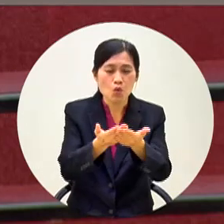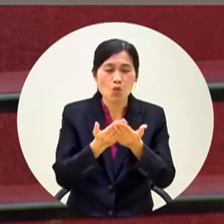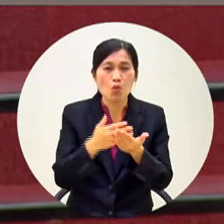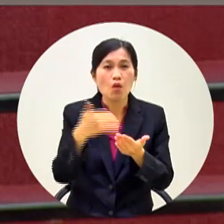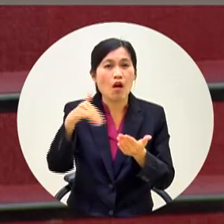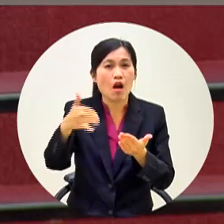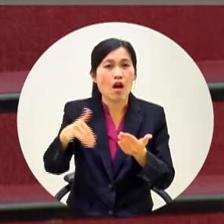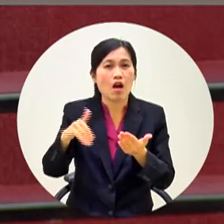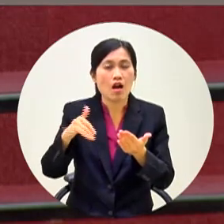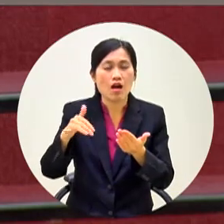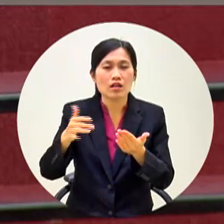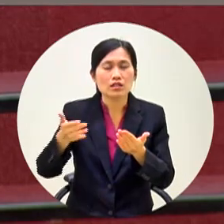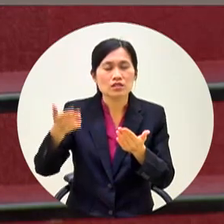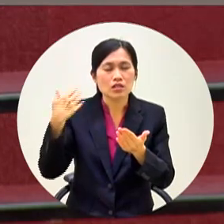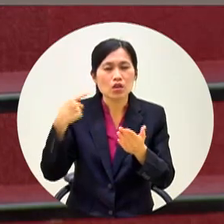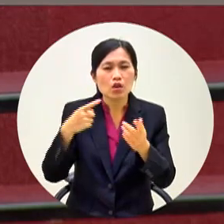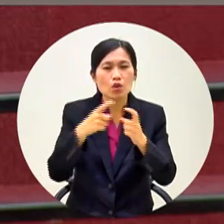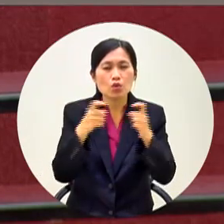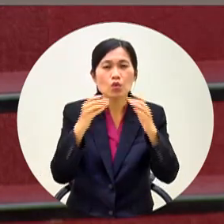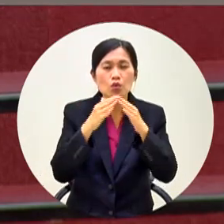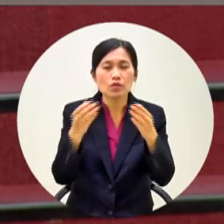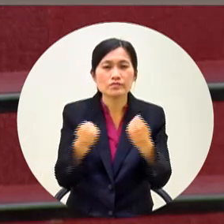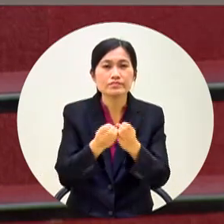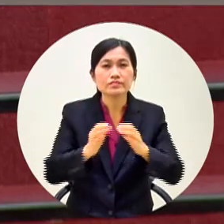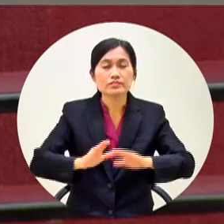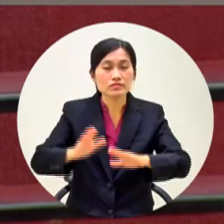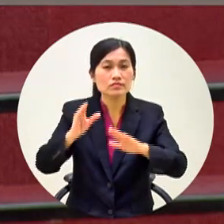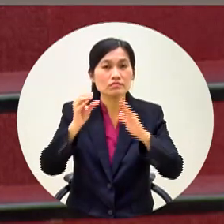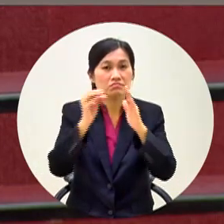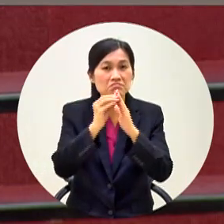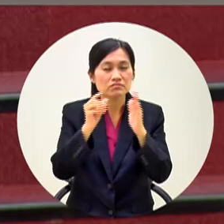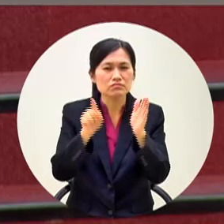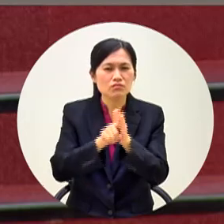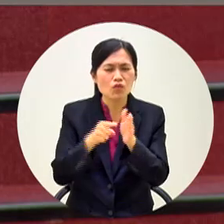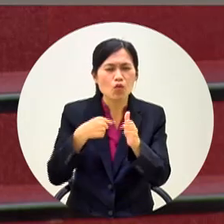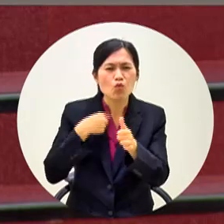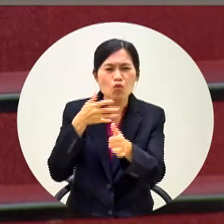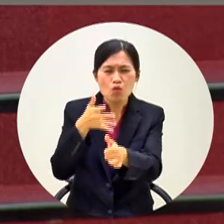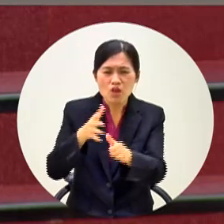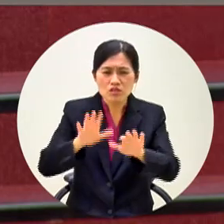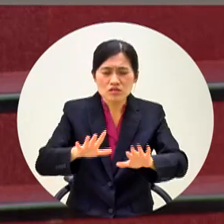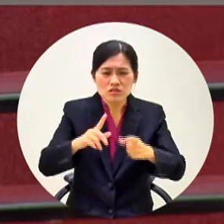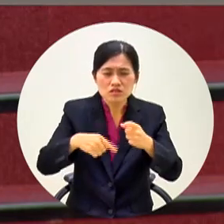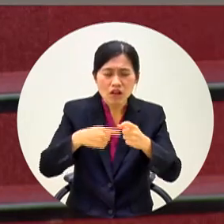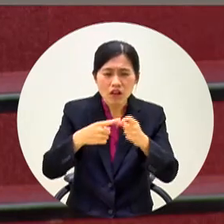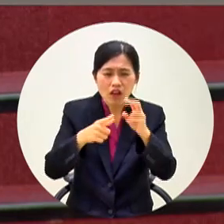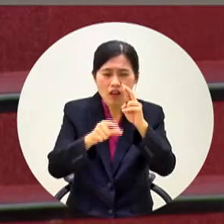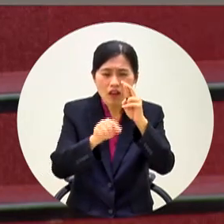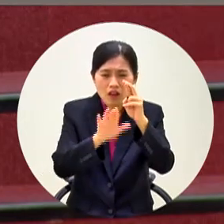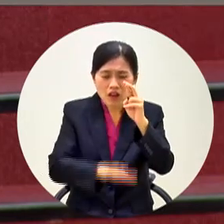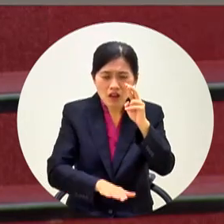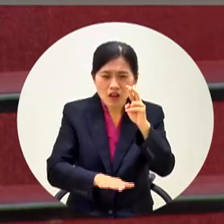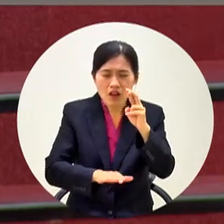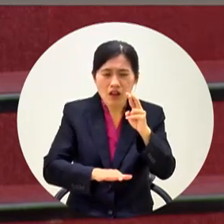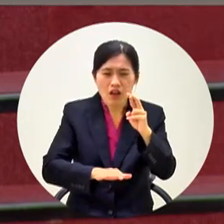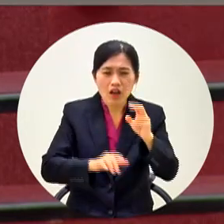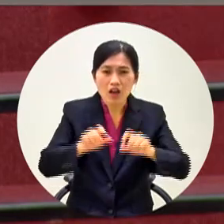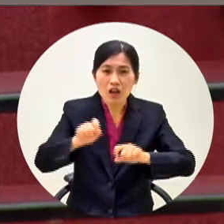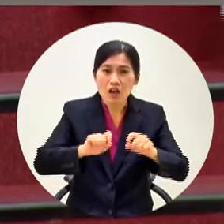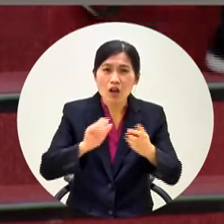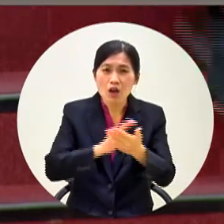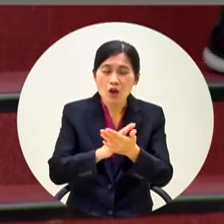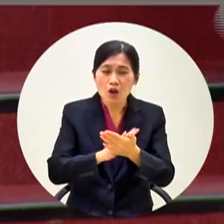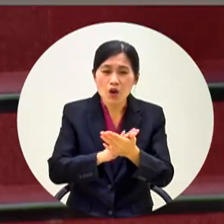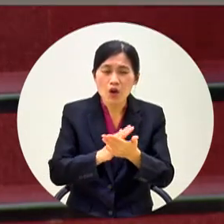这个都发局的时候问到今年的年底才会出来，所以迁村计划书没